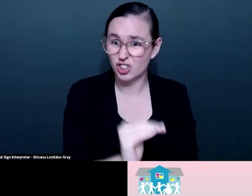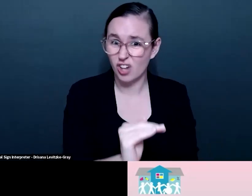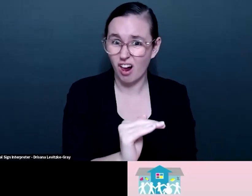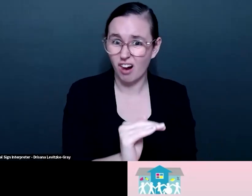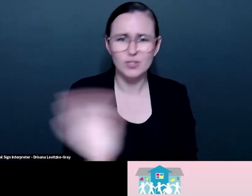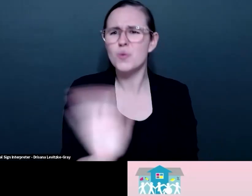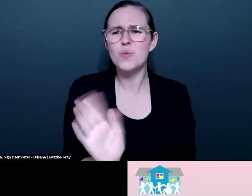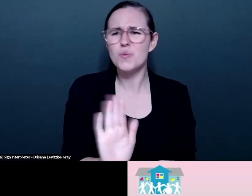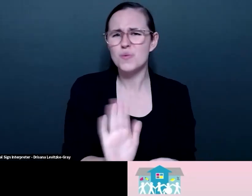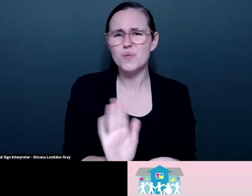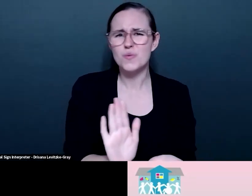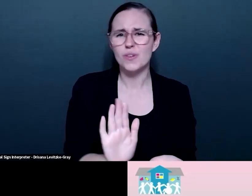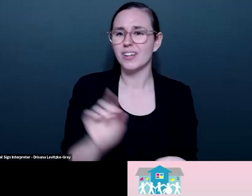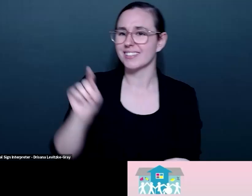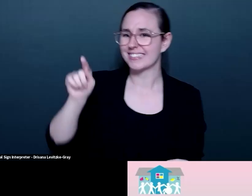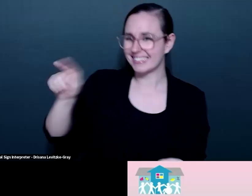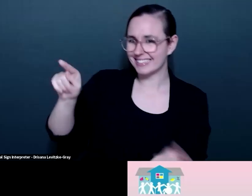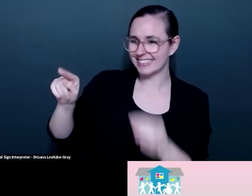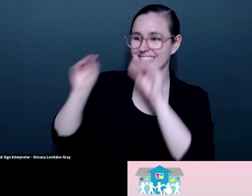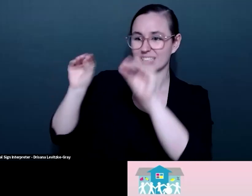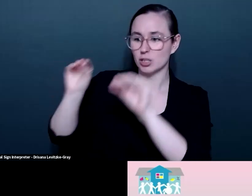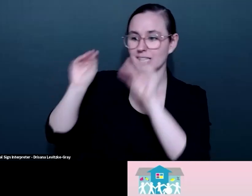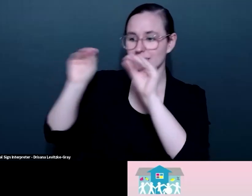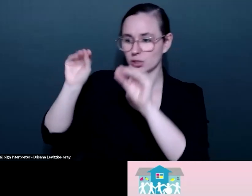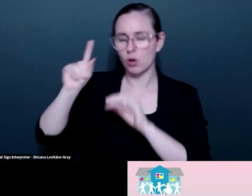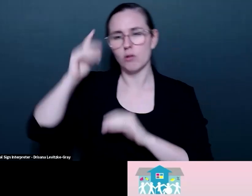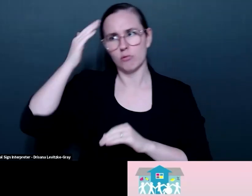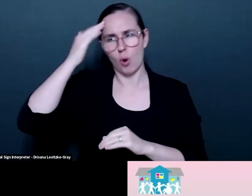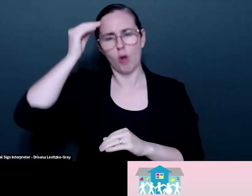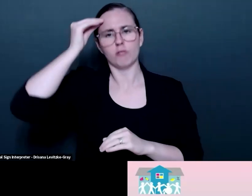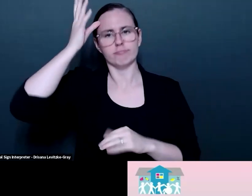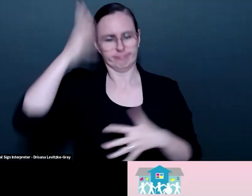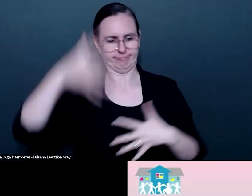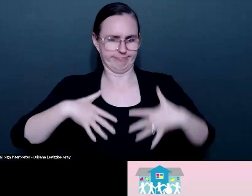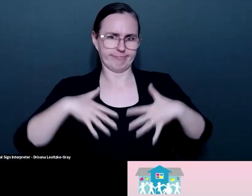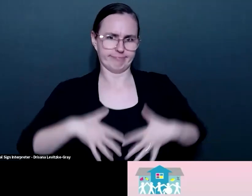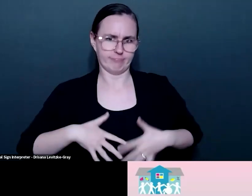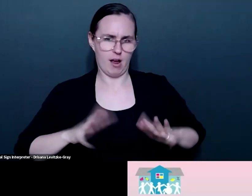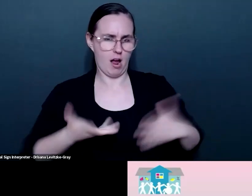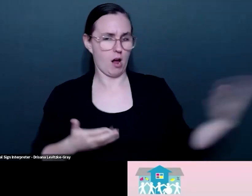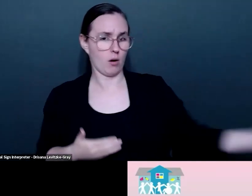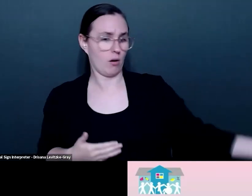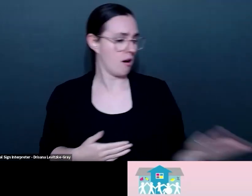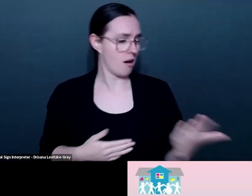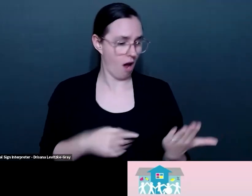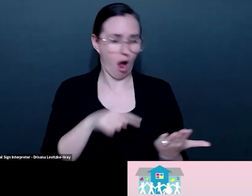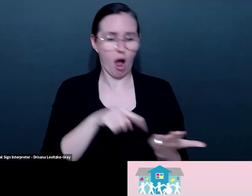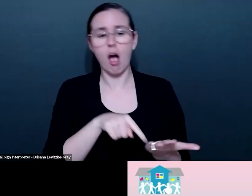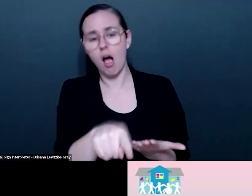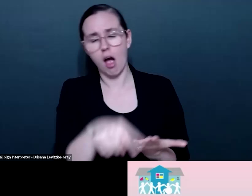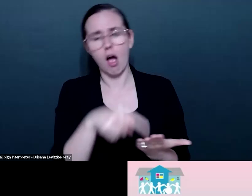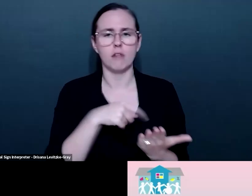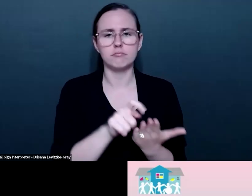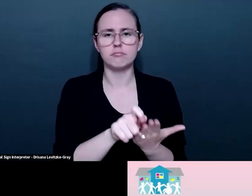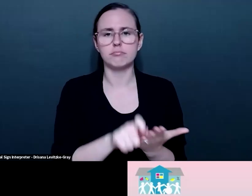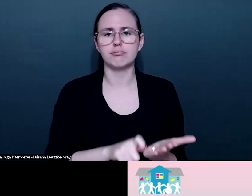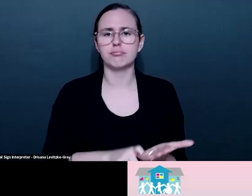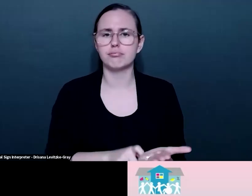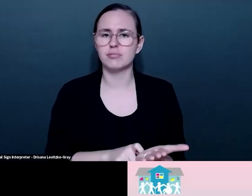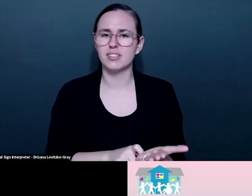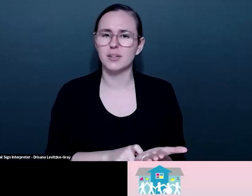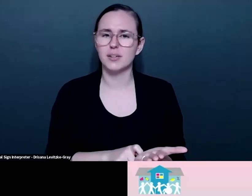on doit aller à la partie de cet entraînement, pour voir juste comment